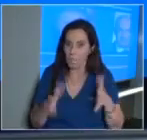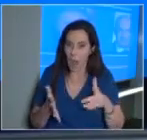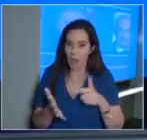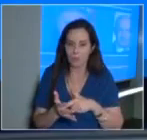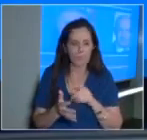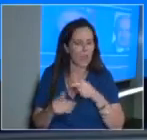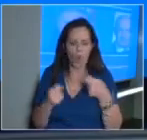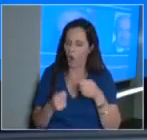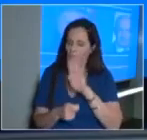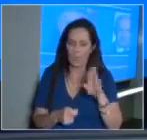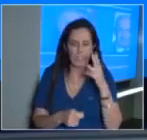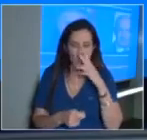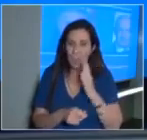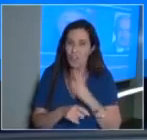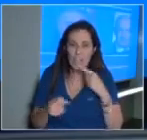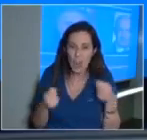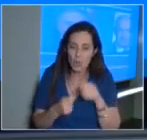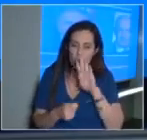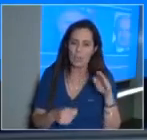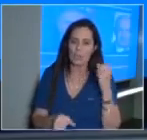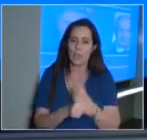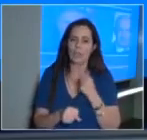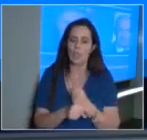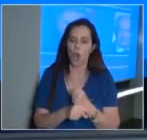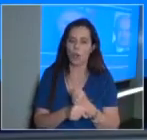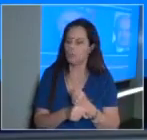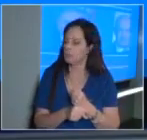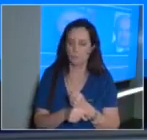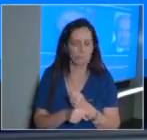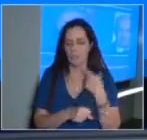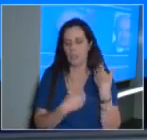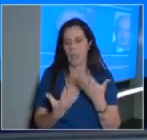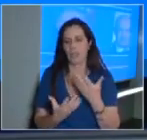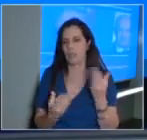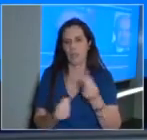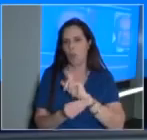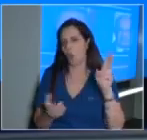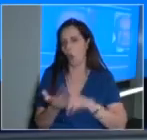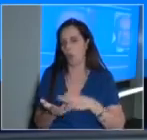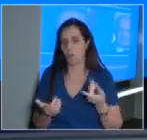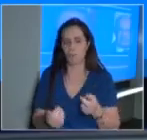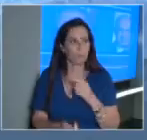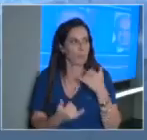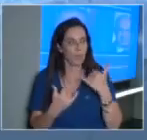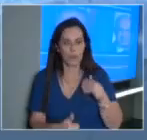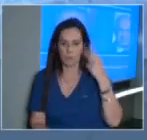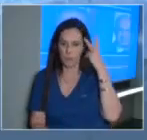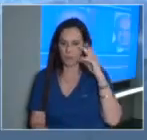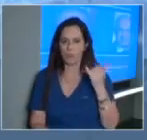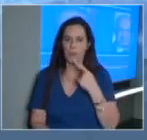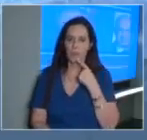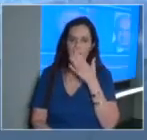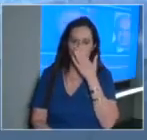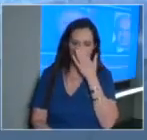לא קשור לנתניהו, ניסיונות לכרוך בין הדברים, זה לעשות דמוניזציה לתיקון הזה בצורה לא הגונה ולא לגיטימית. עכשיו אני מבינה למה רזי ברקאי תמיד אומר